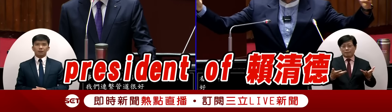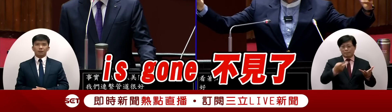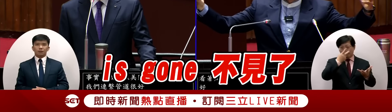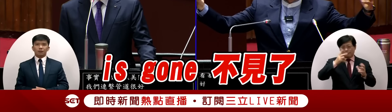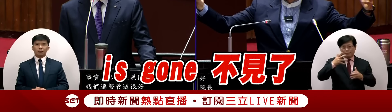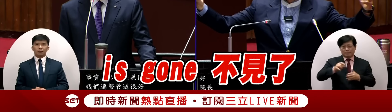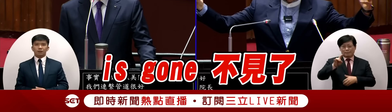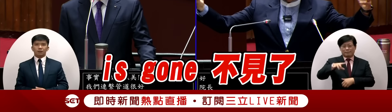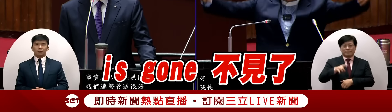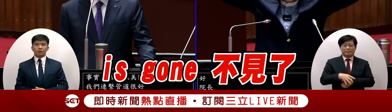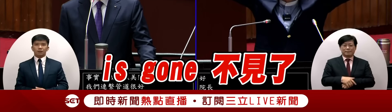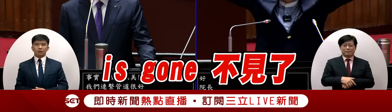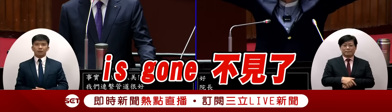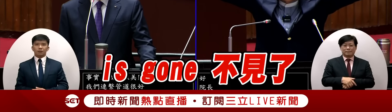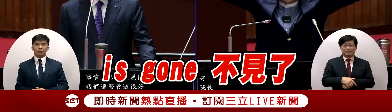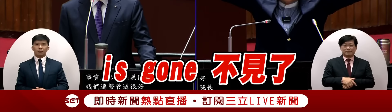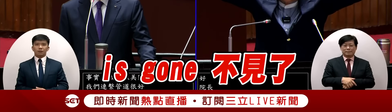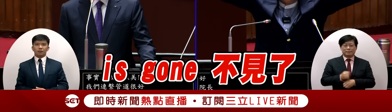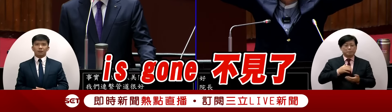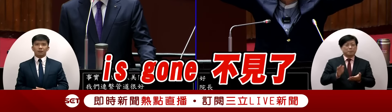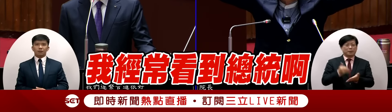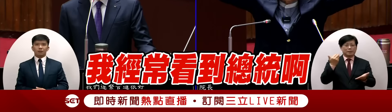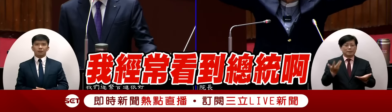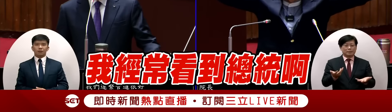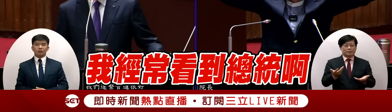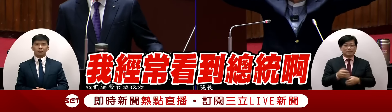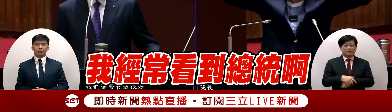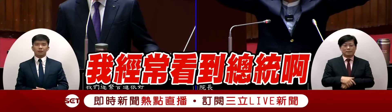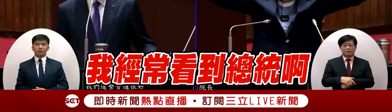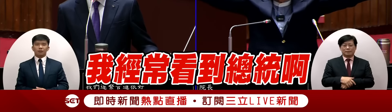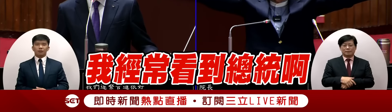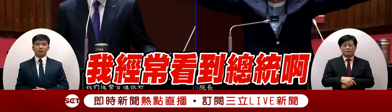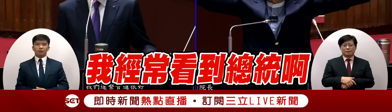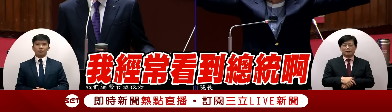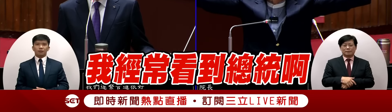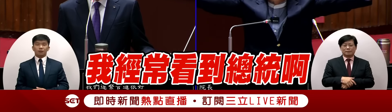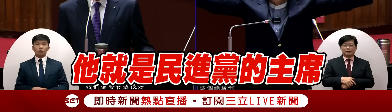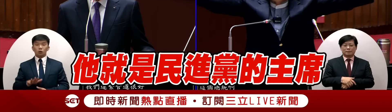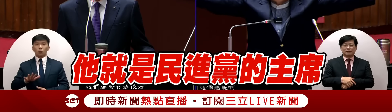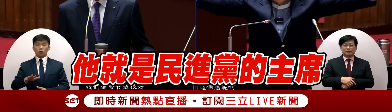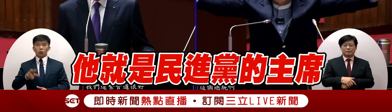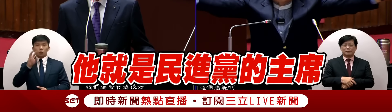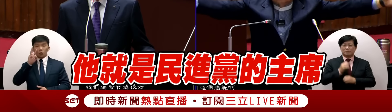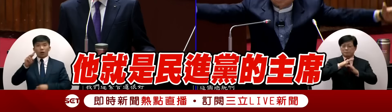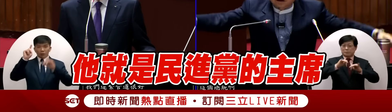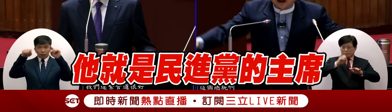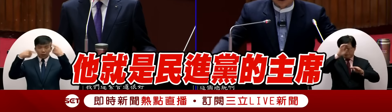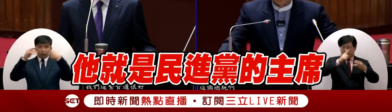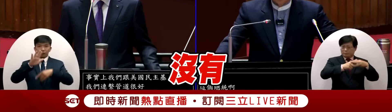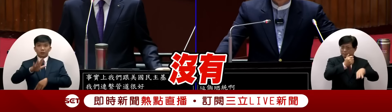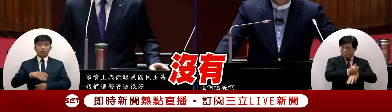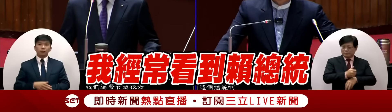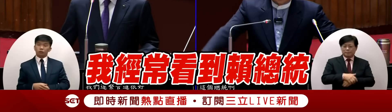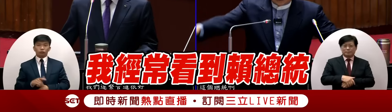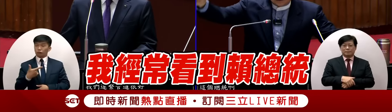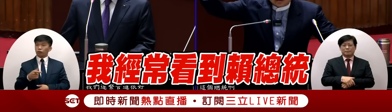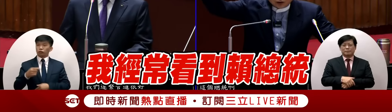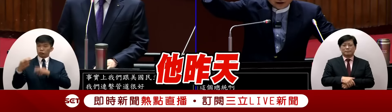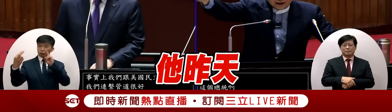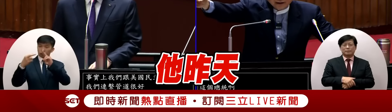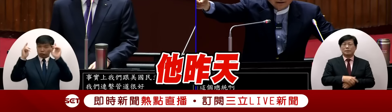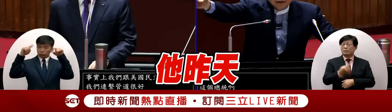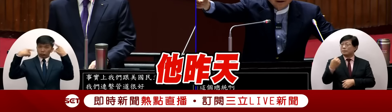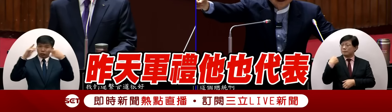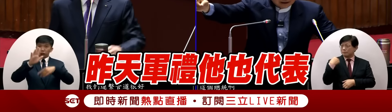德？ It's gone， 不见了。他就是民 进党的总统啊， 民进党的主席啊。 没有，经常看到赖总统。